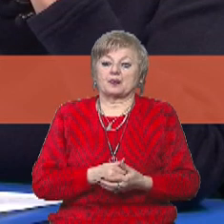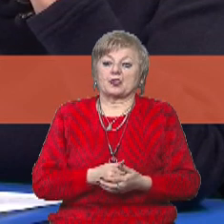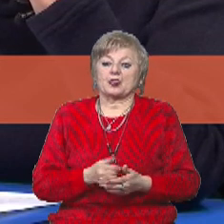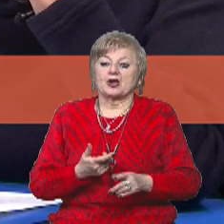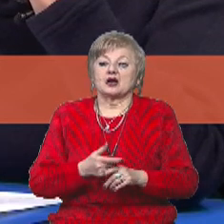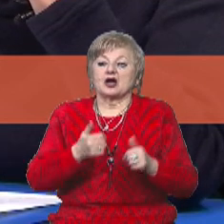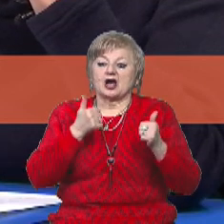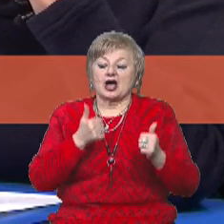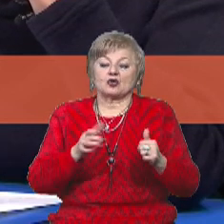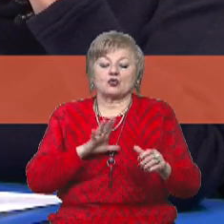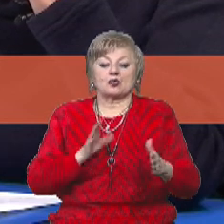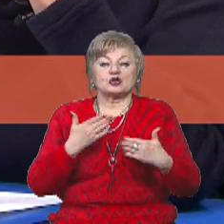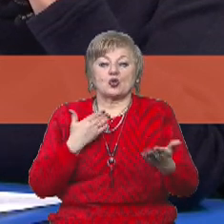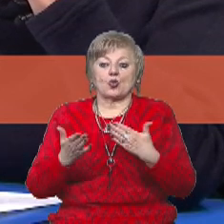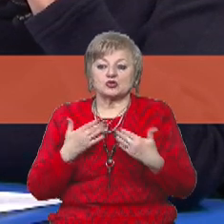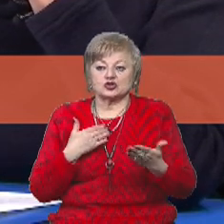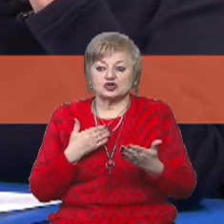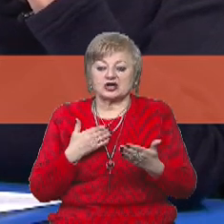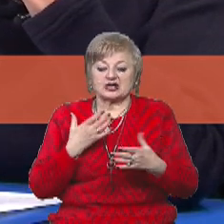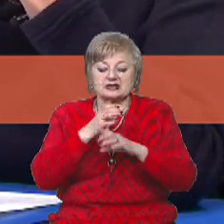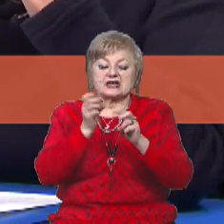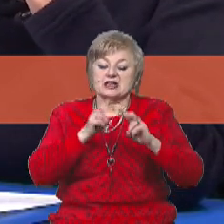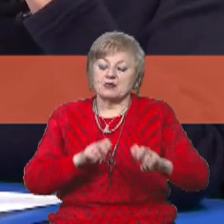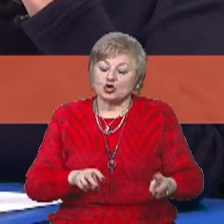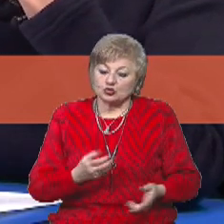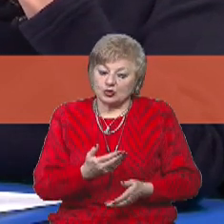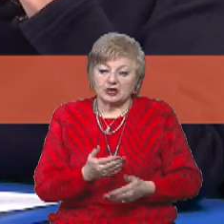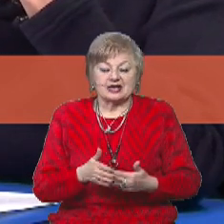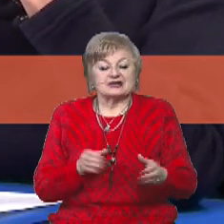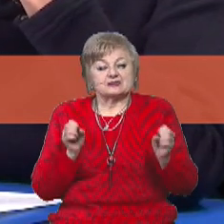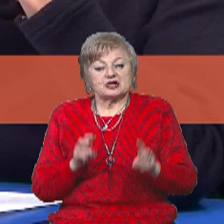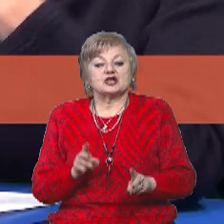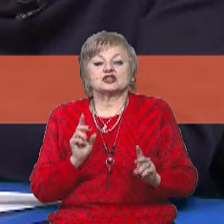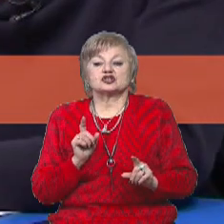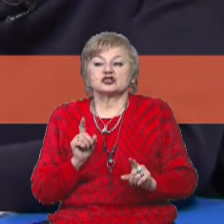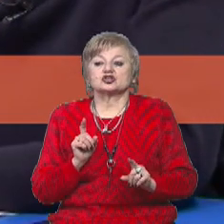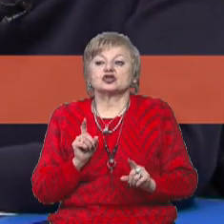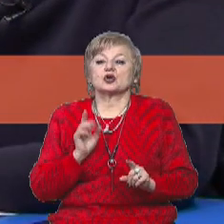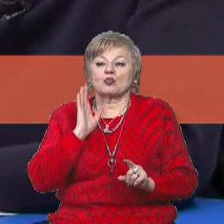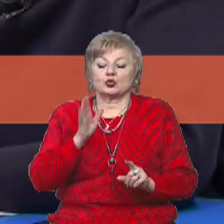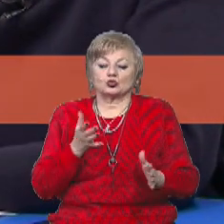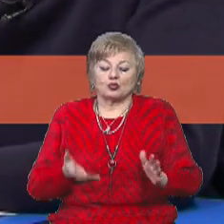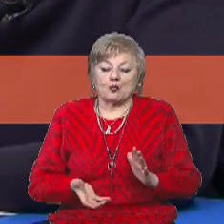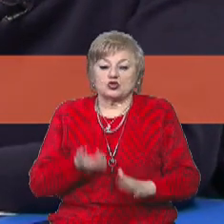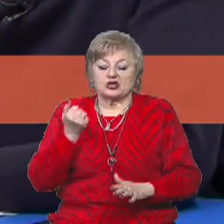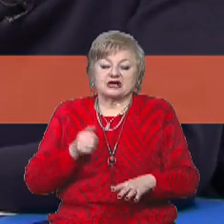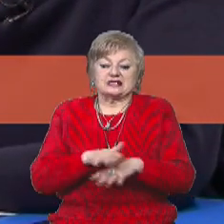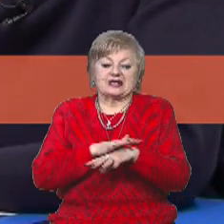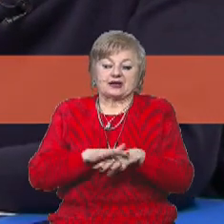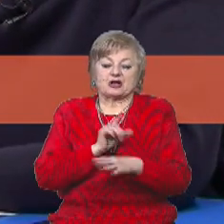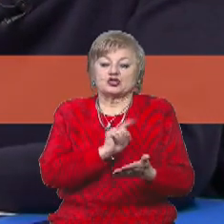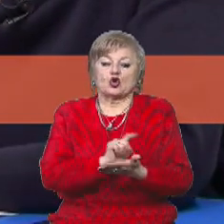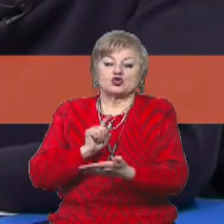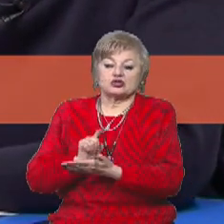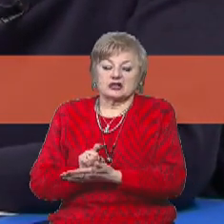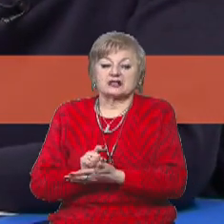дуже гарне було спілкування з мобільною лабораторією. І фахівці, які з екокоаліції, будуть підтримувати на громадських засадах,